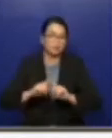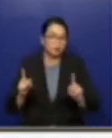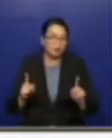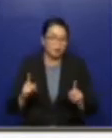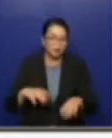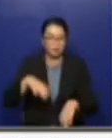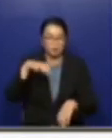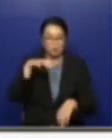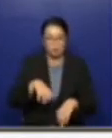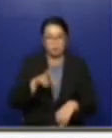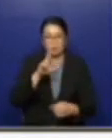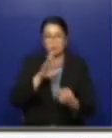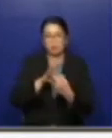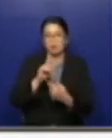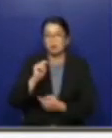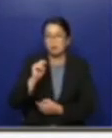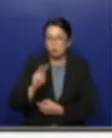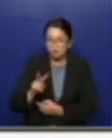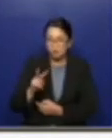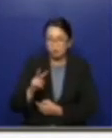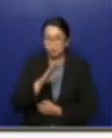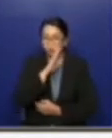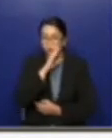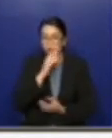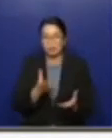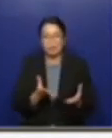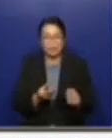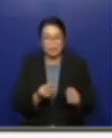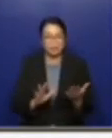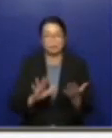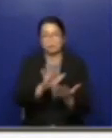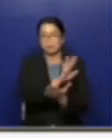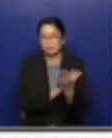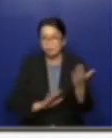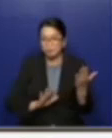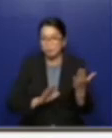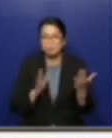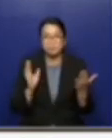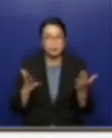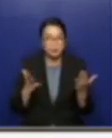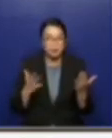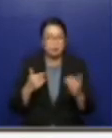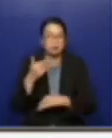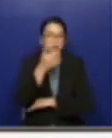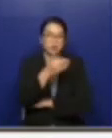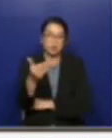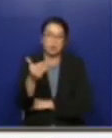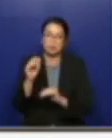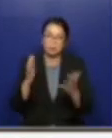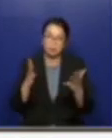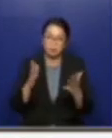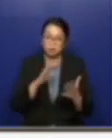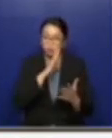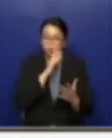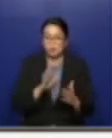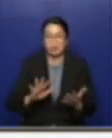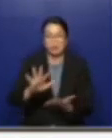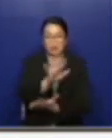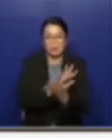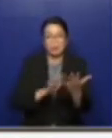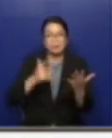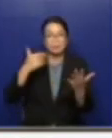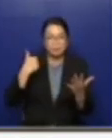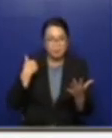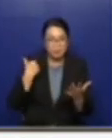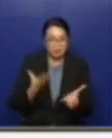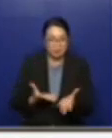ของรัฐถ้าหากว่าไม่มีที่ดินก็ไม่ใช่ชาติถ้าไม่มีบุคคลหรือมีคนถ้ามีค